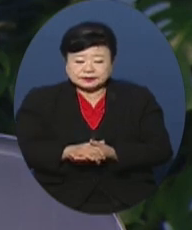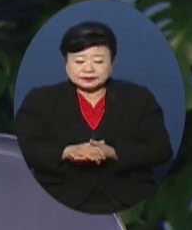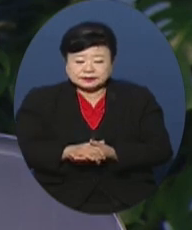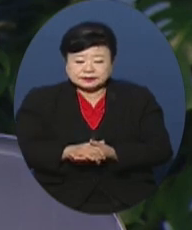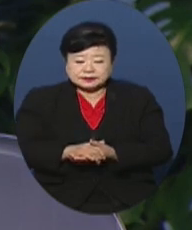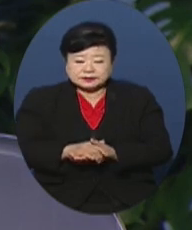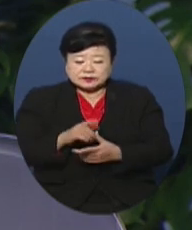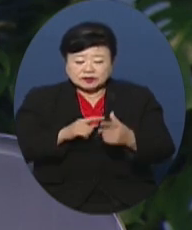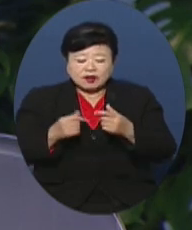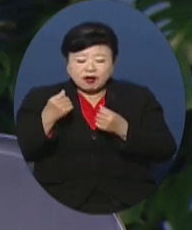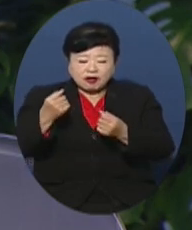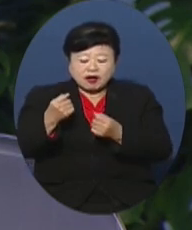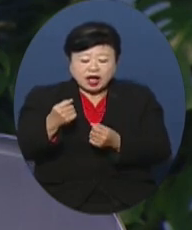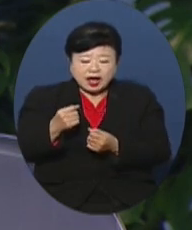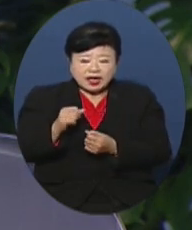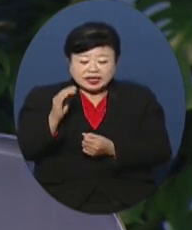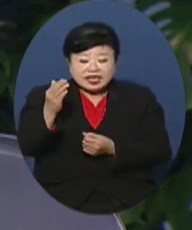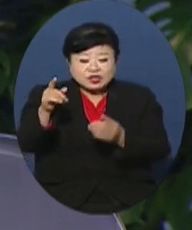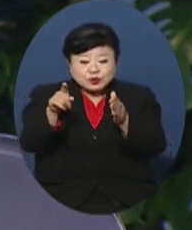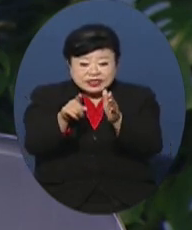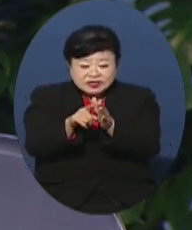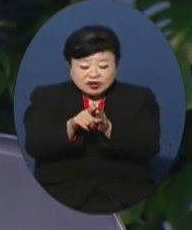더 건강하게 되려면